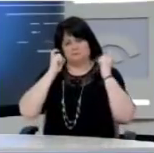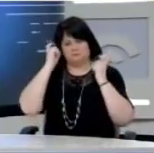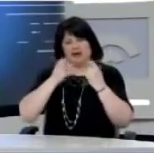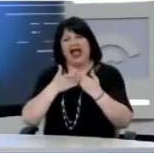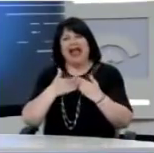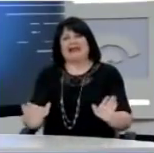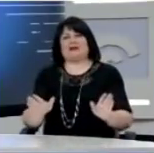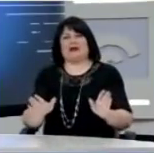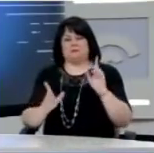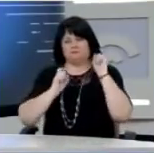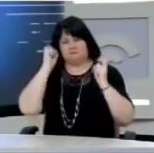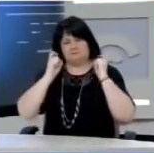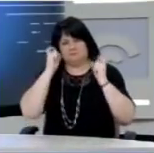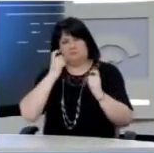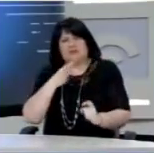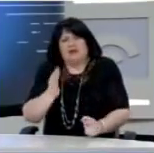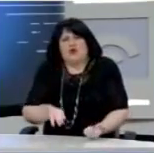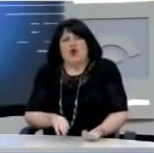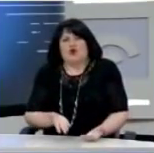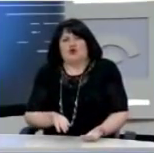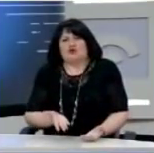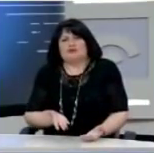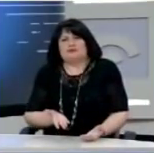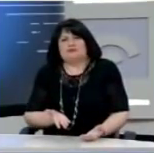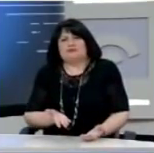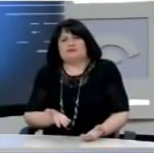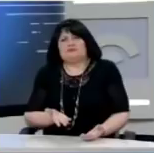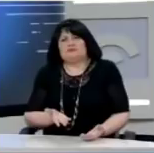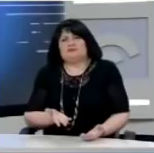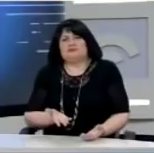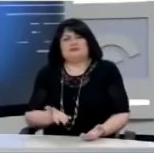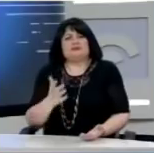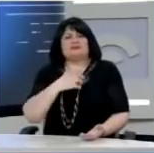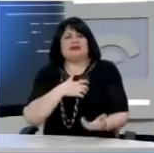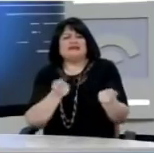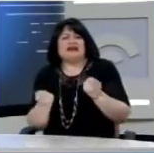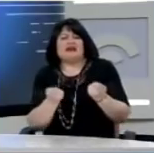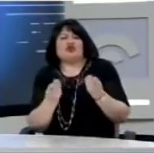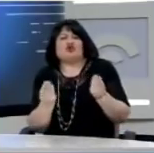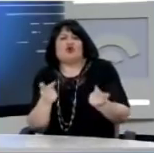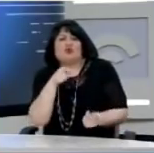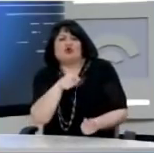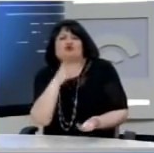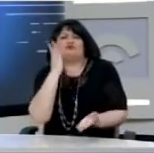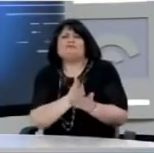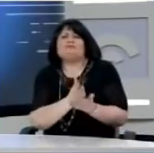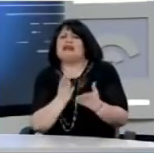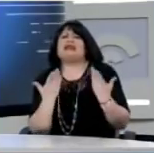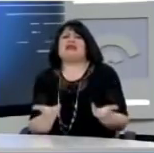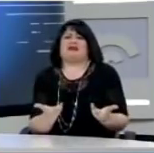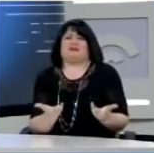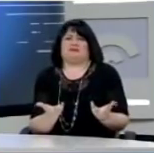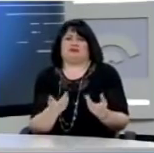δημόσια και ανοιχτά. Γιατί επιλέγετε αυτή τη στρατηγική? Γιατί επιλέγετε τη